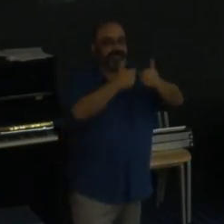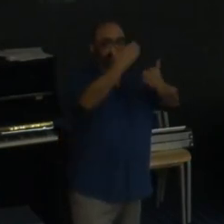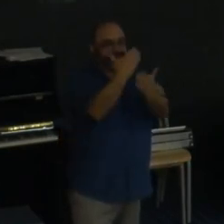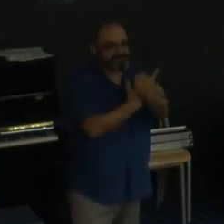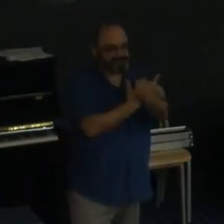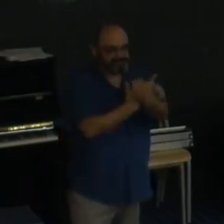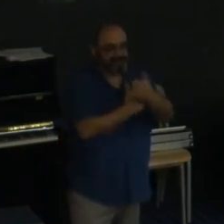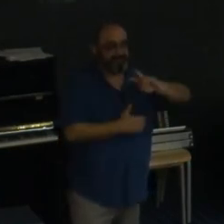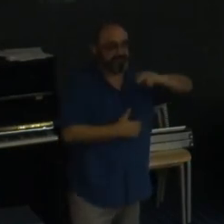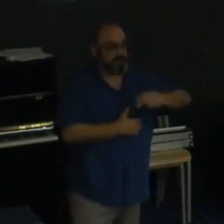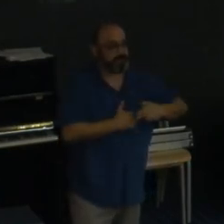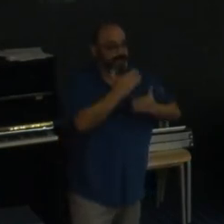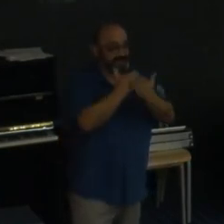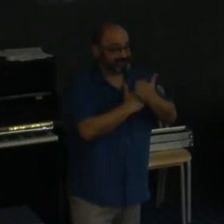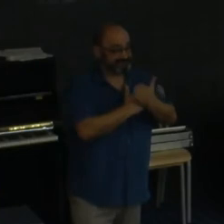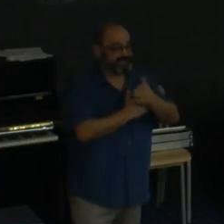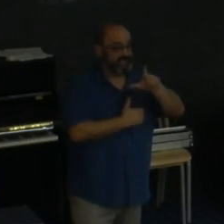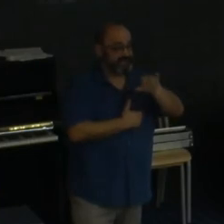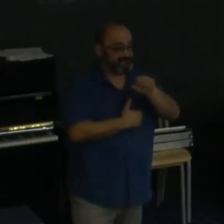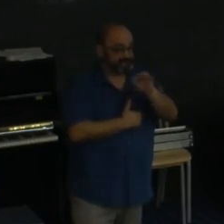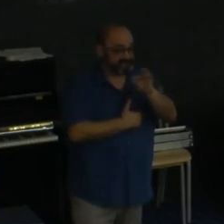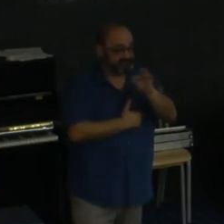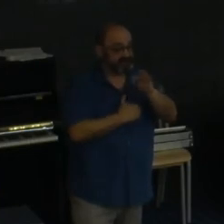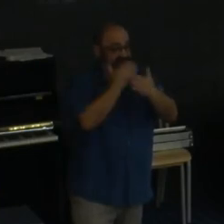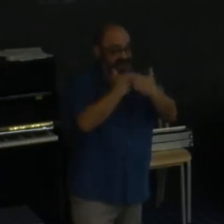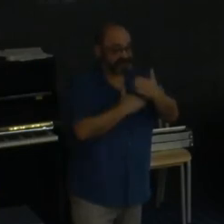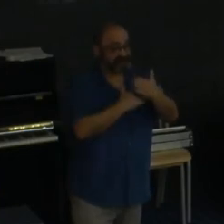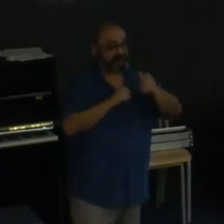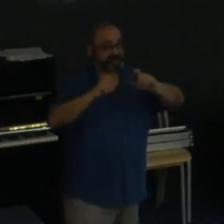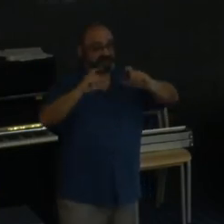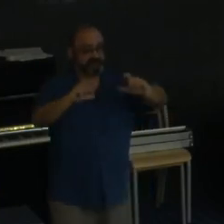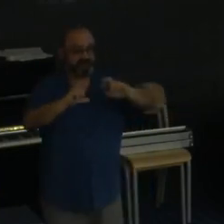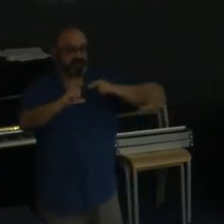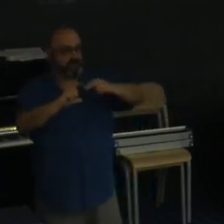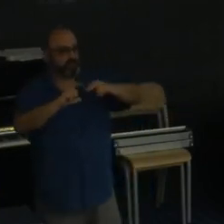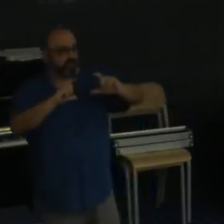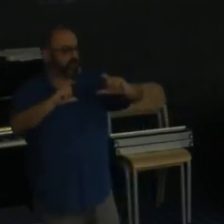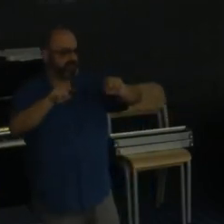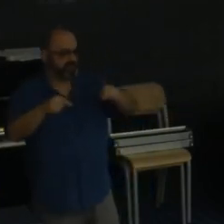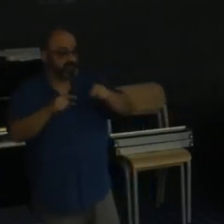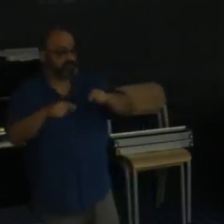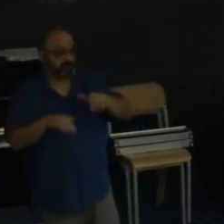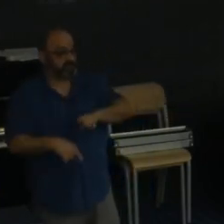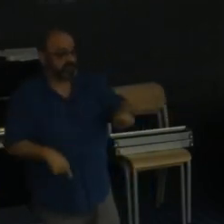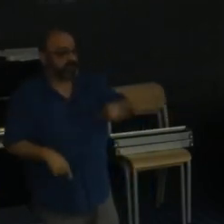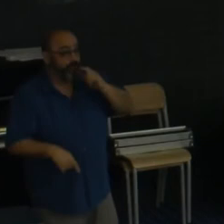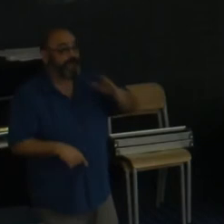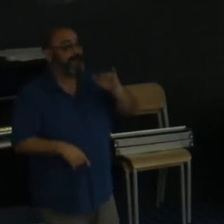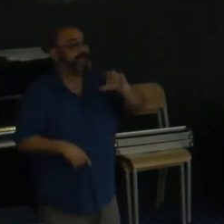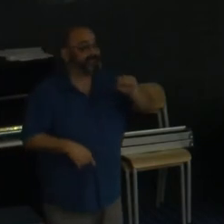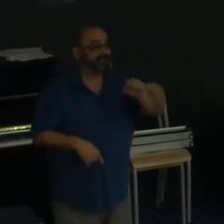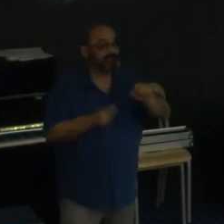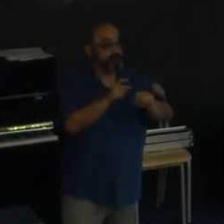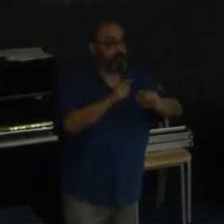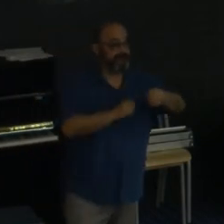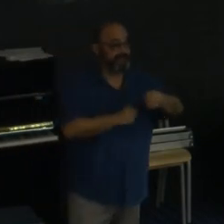une variable liste, L-I-S-T, et entre crochets, une variable avec parenthèse, machin, ça ne fonctionnera pas parce que liste est un mot-clé qui